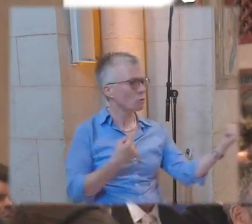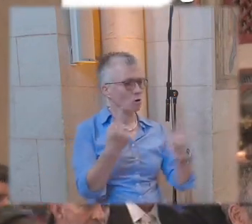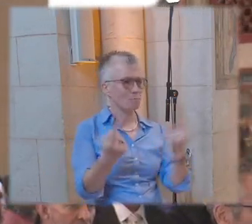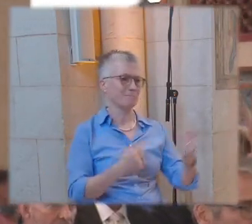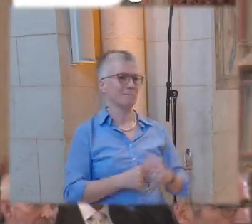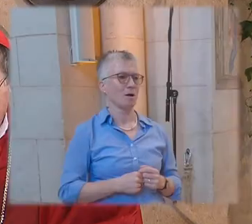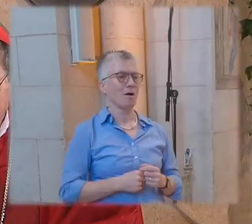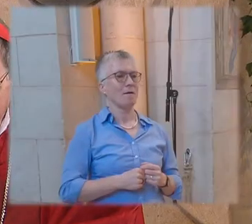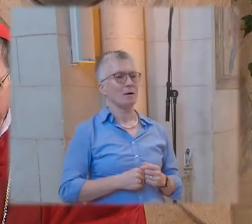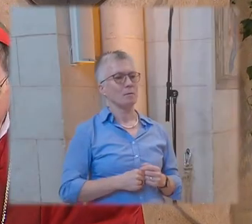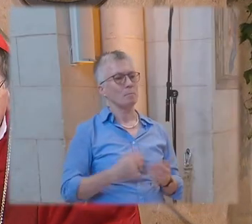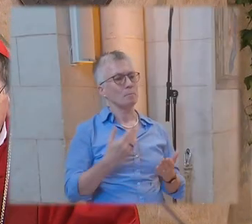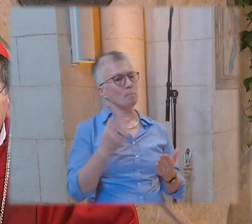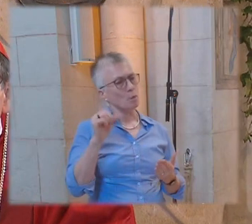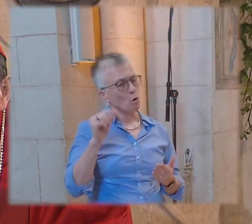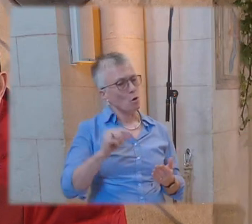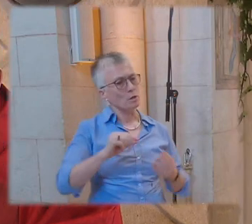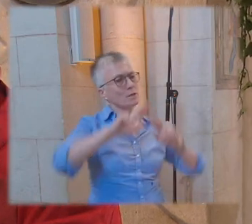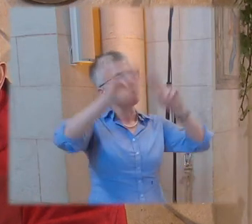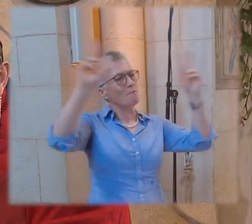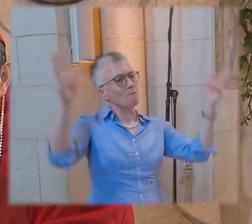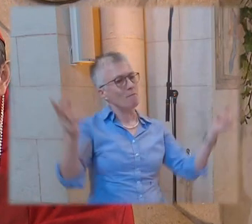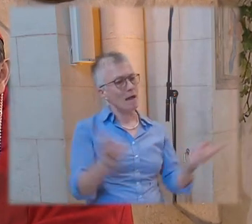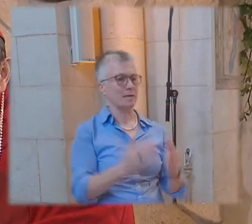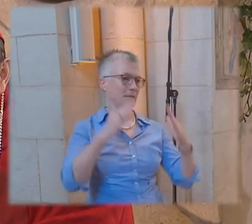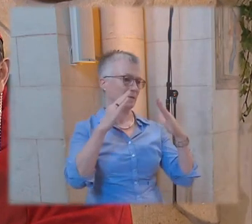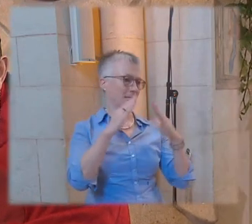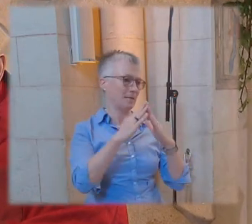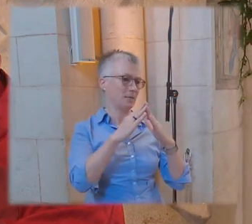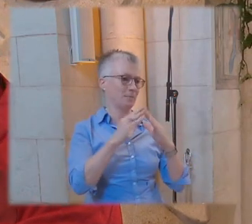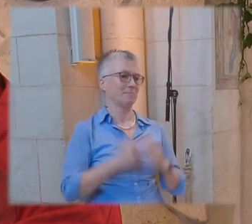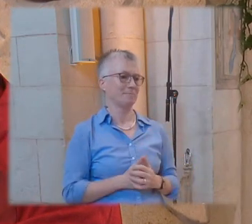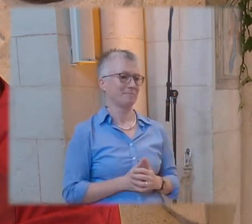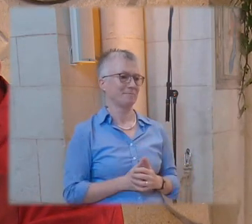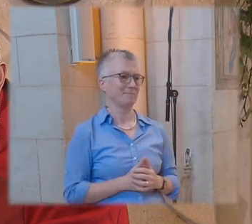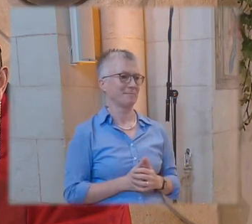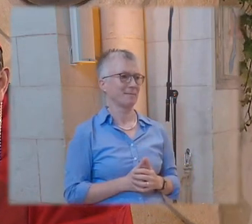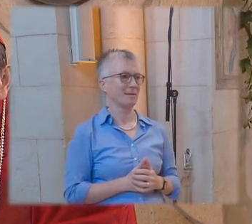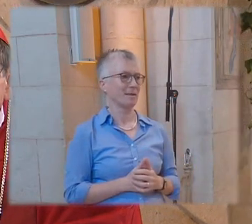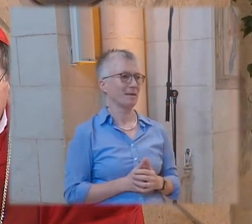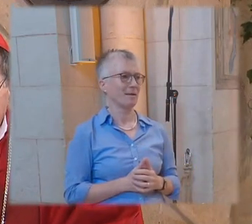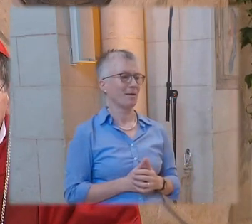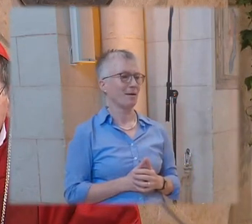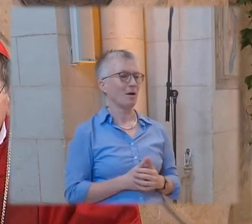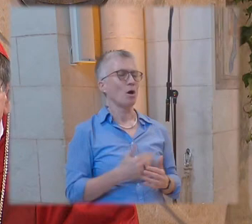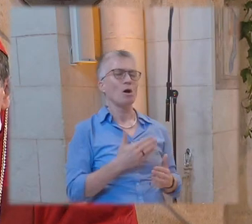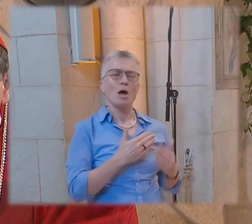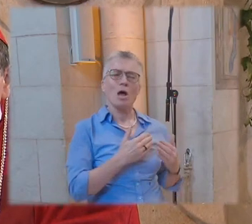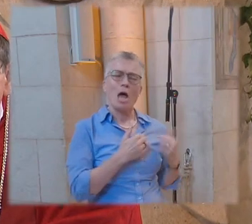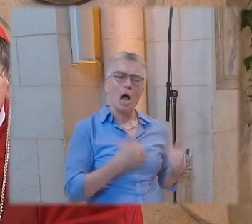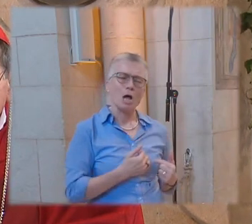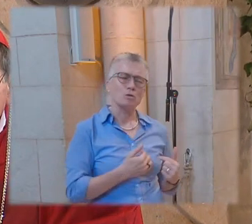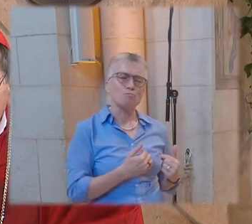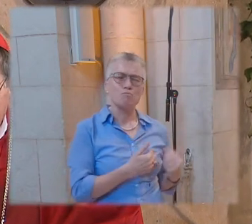außergewöhnliches Fest miteinander feiern. Unsere Herzen sind heute sehr bewegt, das spüren